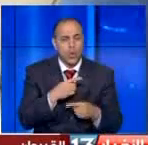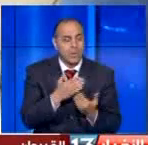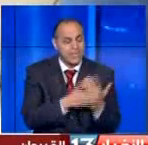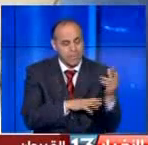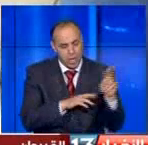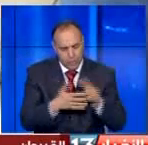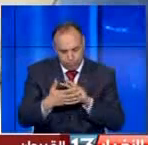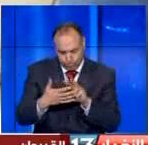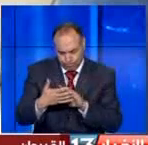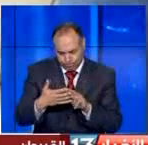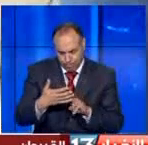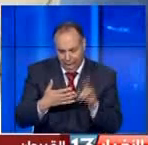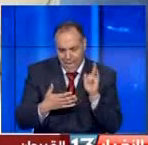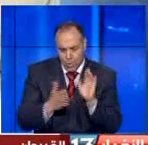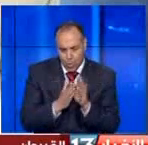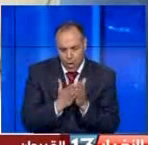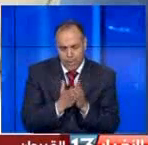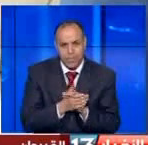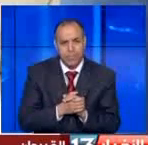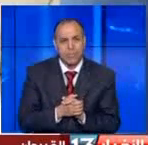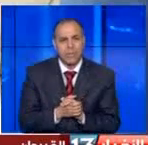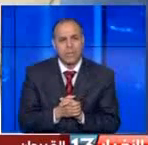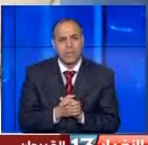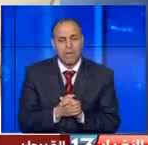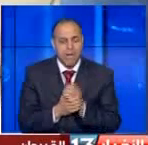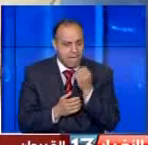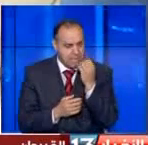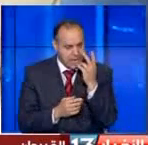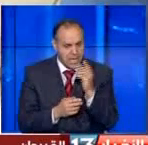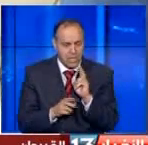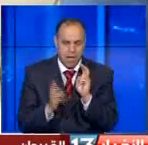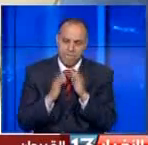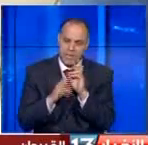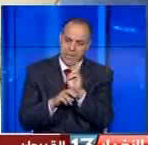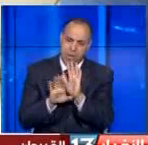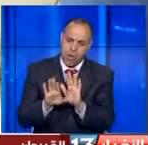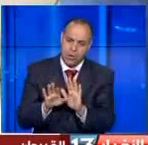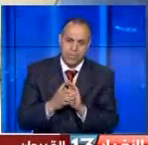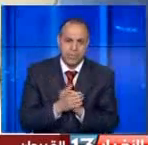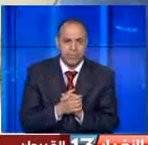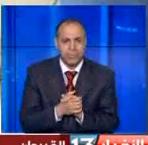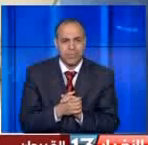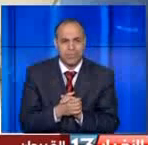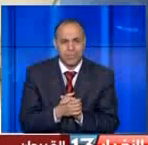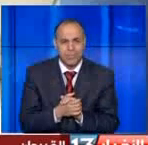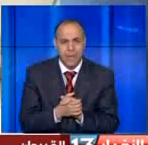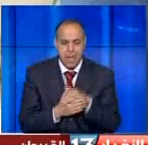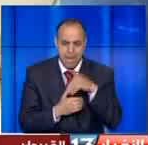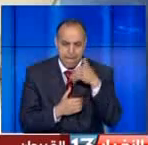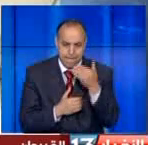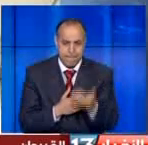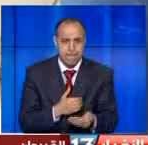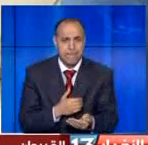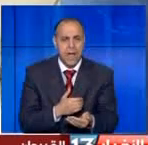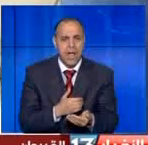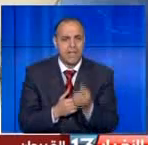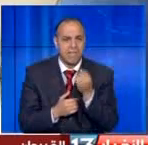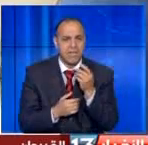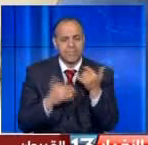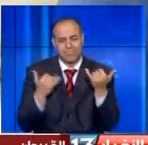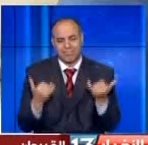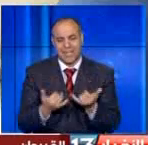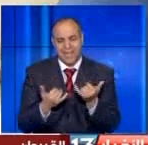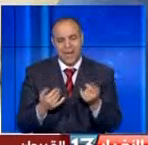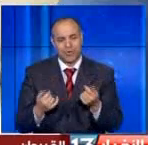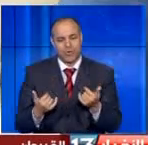الصبح نقرأ شوية قصص، والعشية نقعد في الدار كي، وبعد العشية نمشي نتفرج